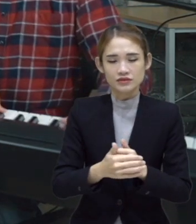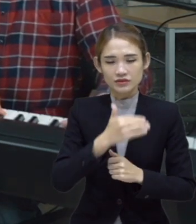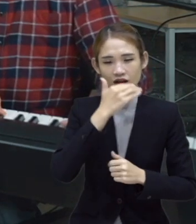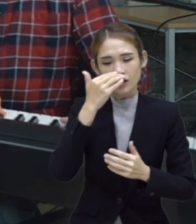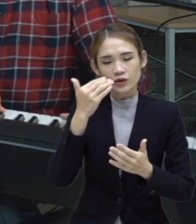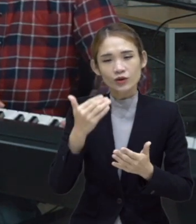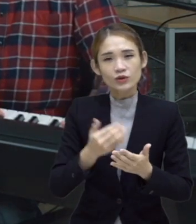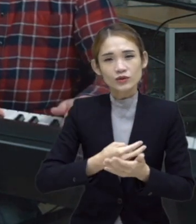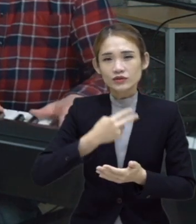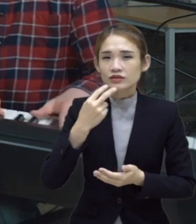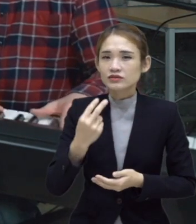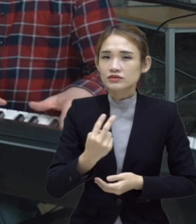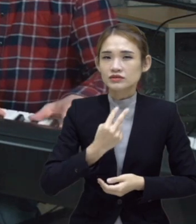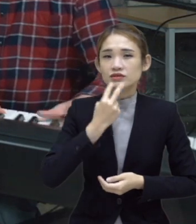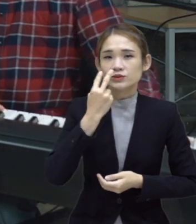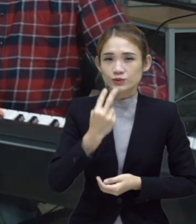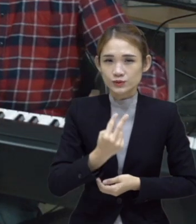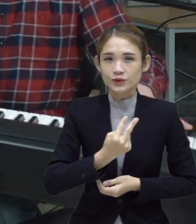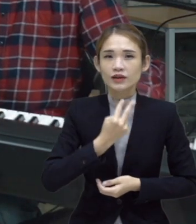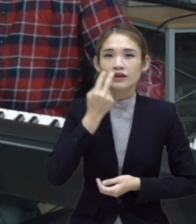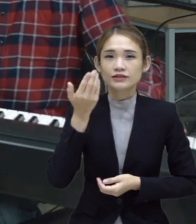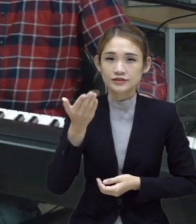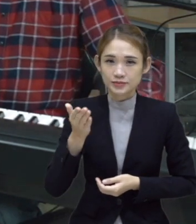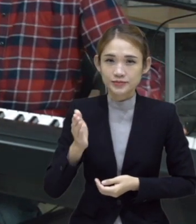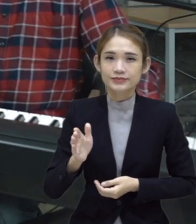멀쩡히 숨은